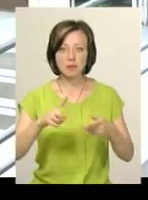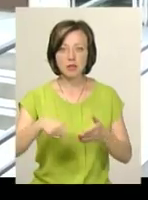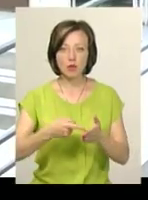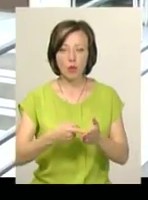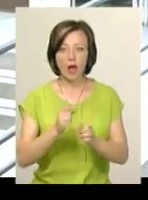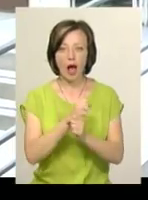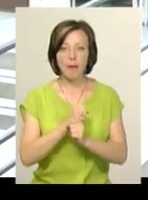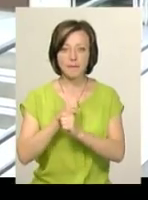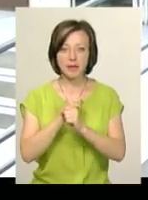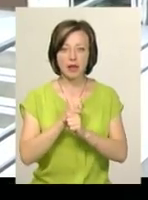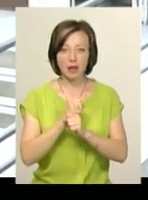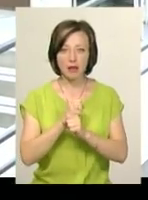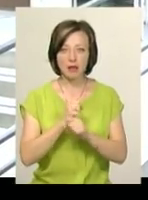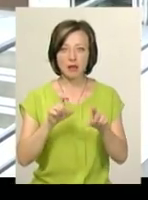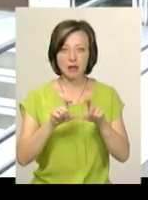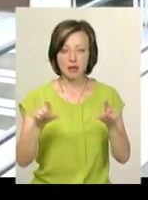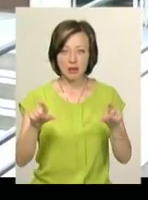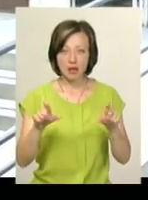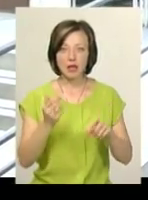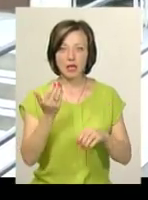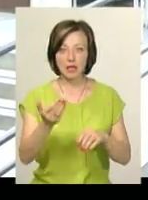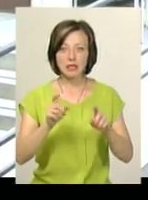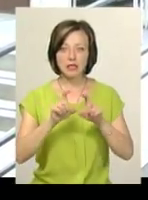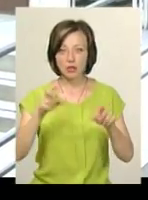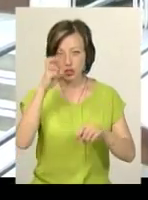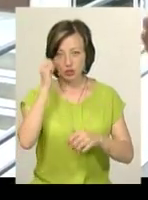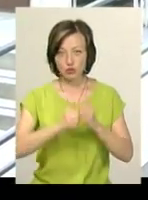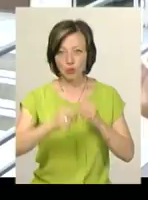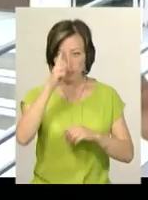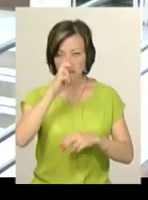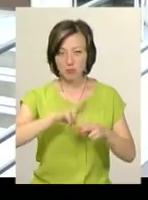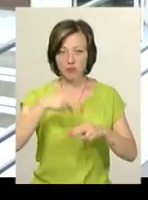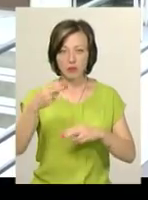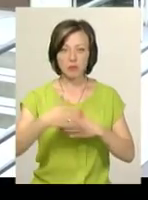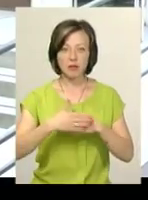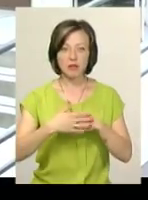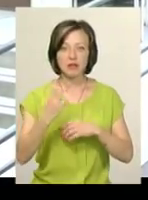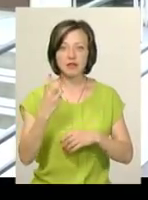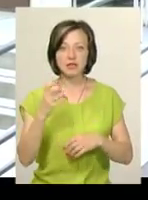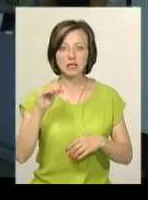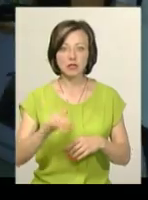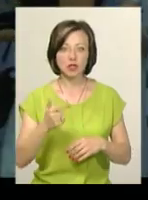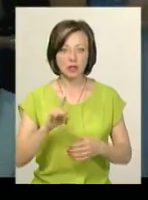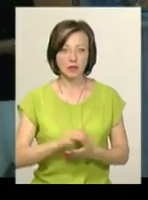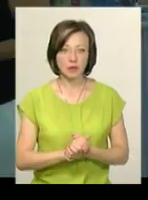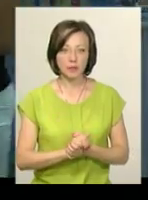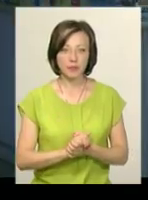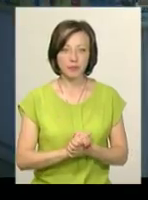міської комунальної аптеки Ольги Кадуцької, її закладу держава щомісяця повертає близько 200 тисяч гривень.